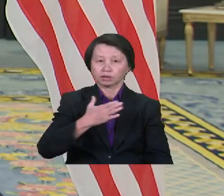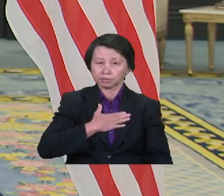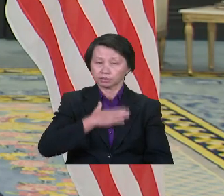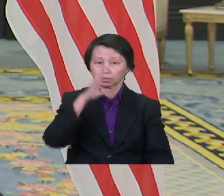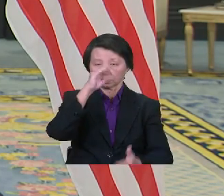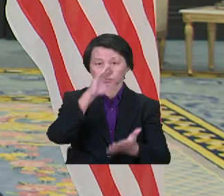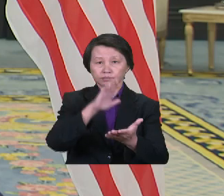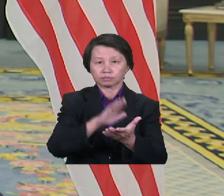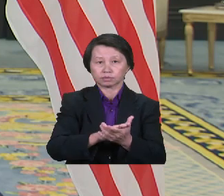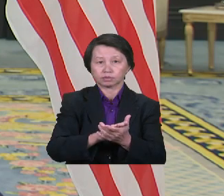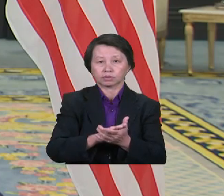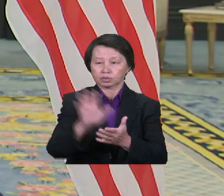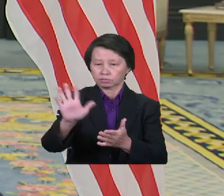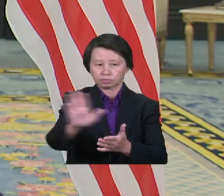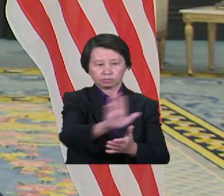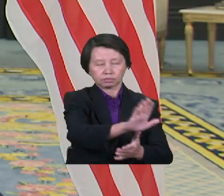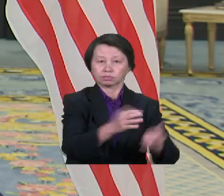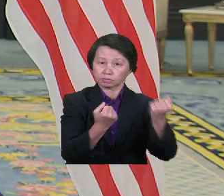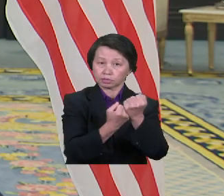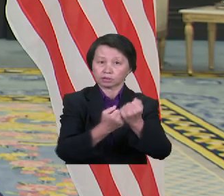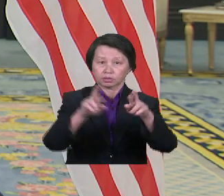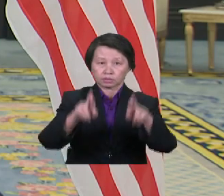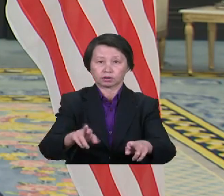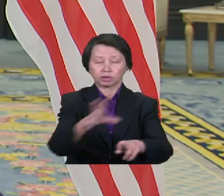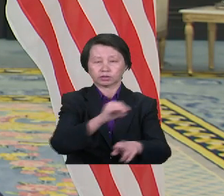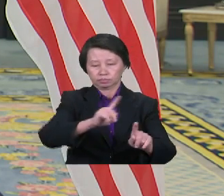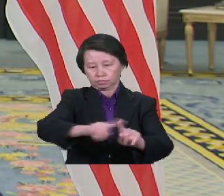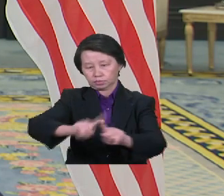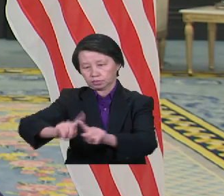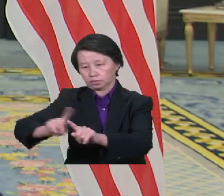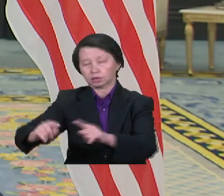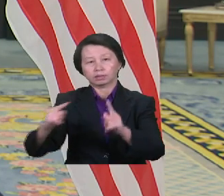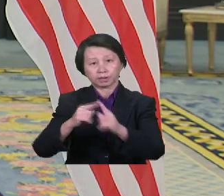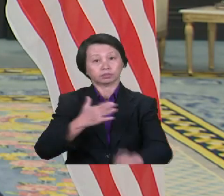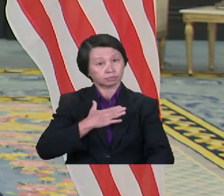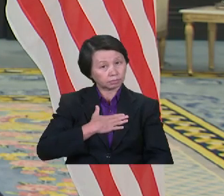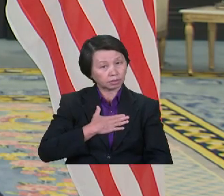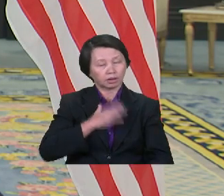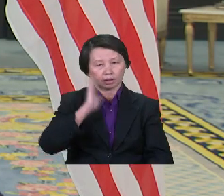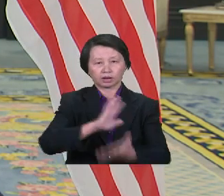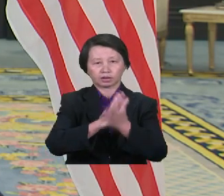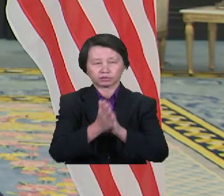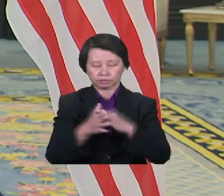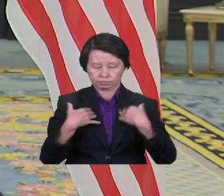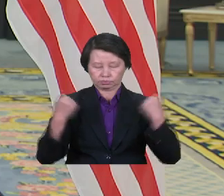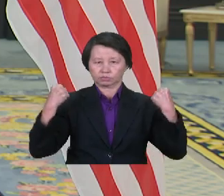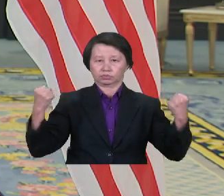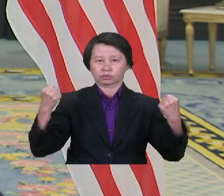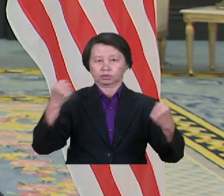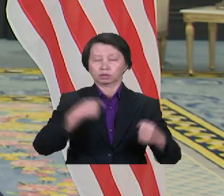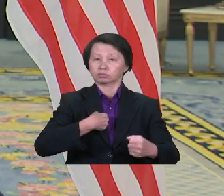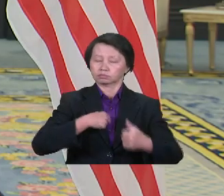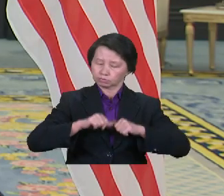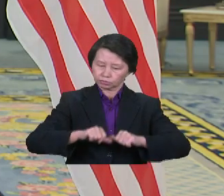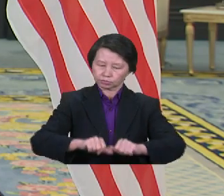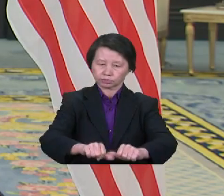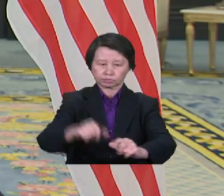percaya ingatan dan S sokongan rakyat serta pelbagai pihak kepada beta akan menjadi kekuatan untuk beta